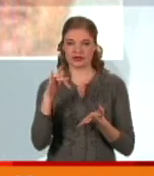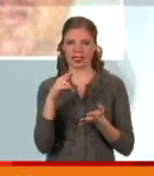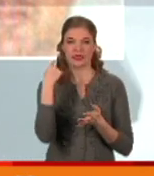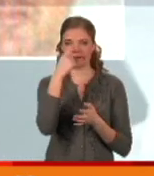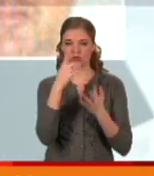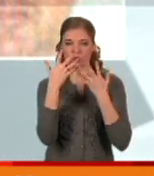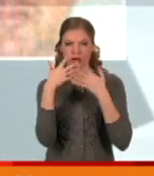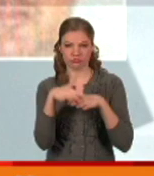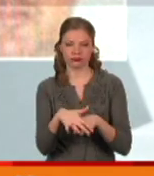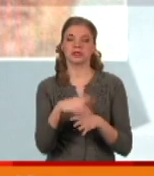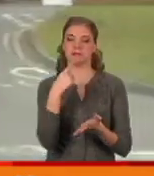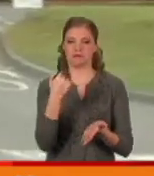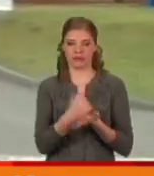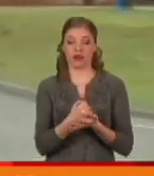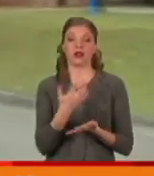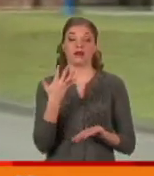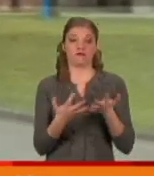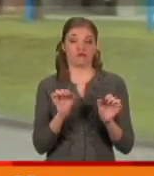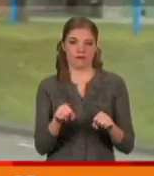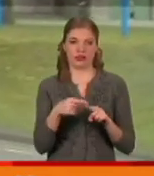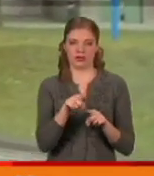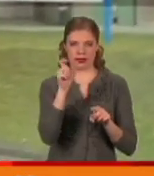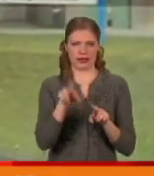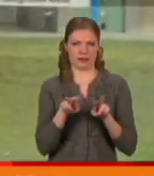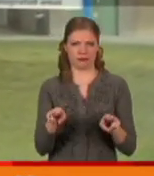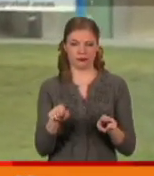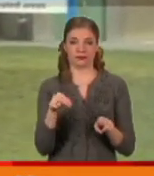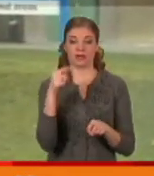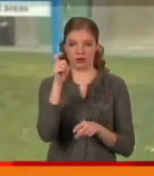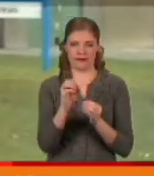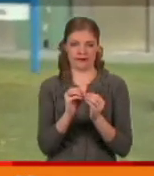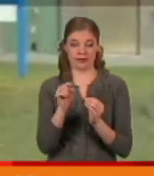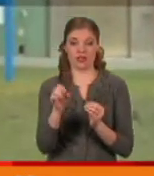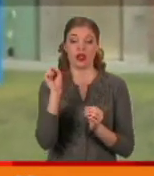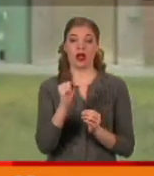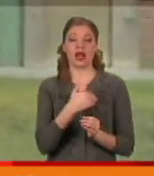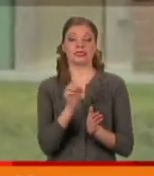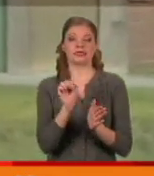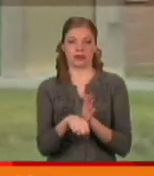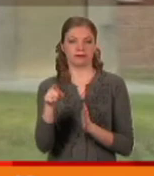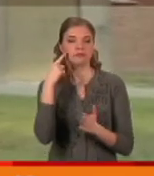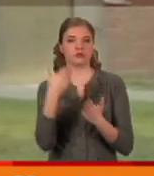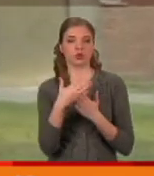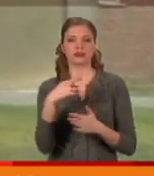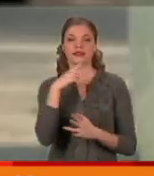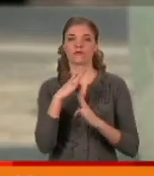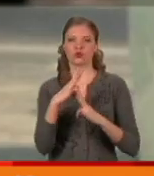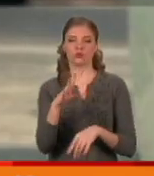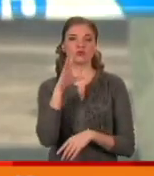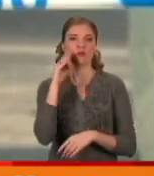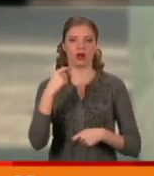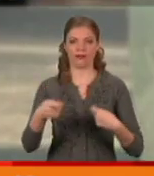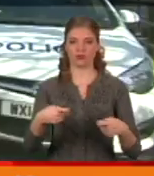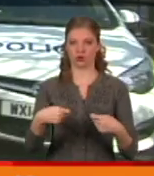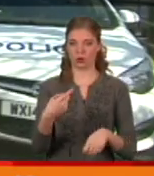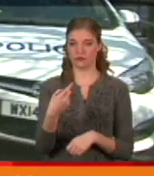візуальних обчислень підтвердив, найімовірніше – це одна й та сама особа. Окрім замаху на Скрипалів, Сергєєва підозрюють в отруєнні болгарського